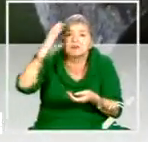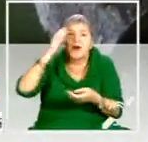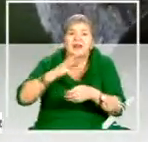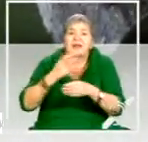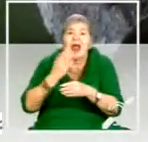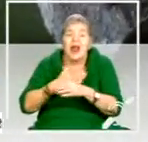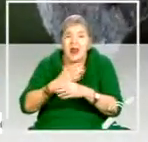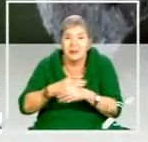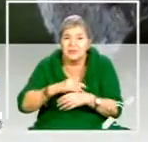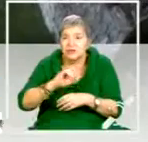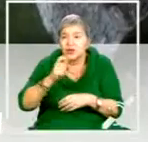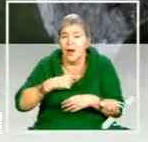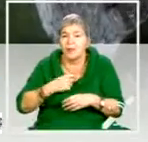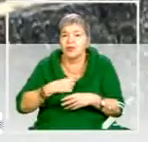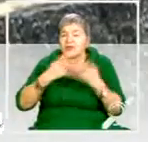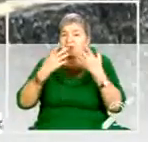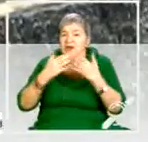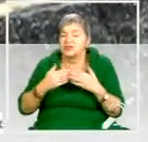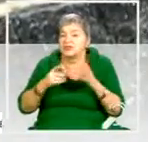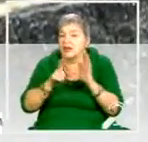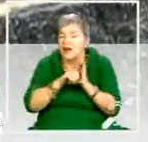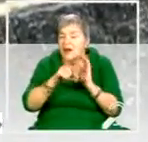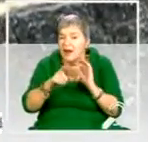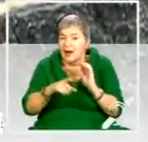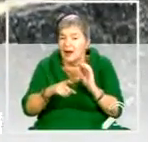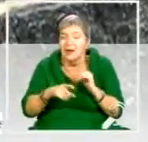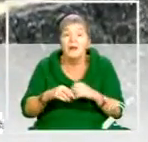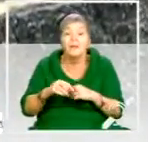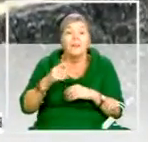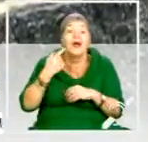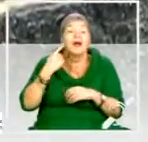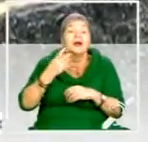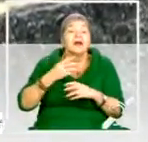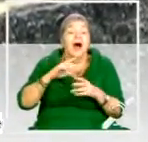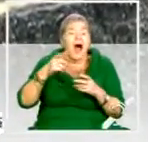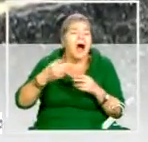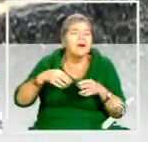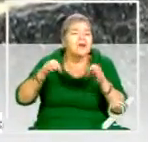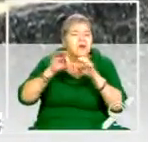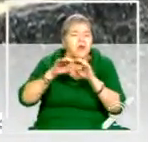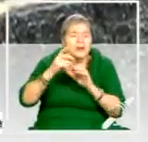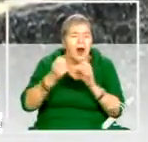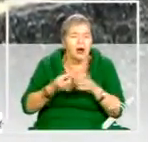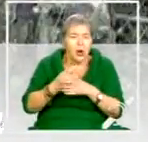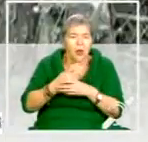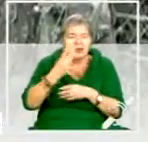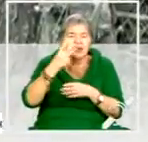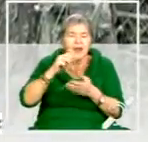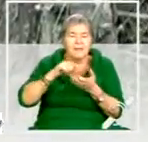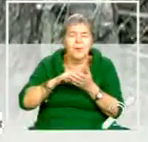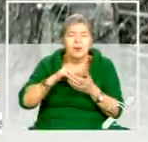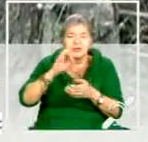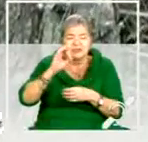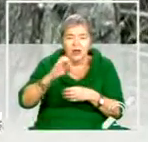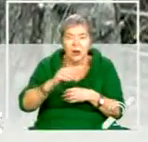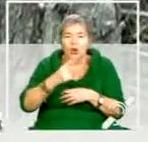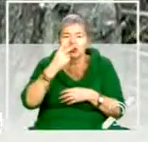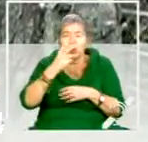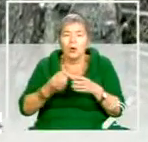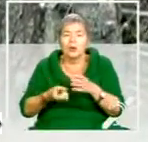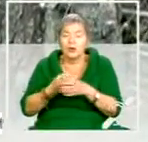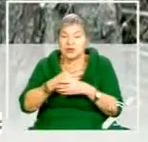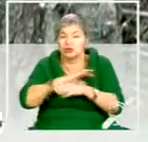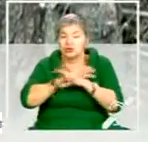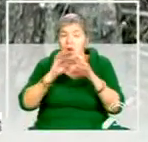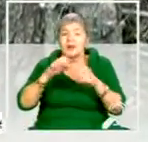în mod legal. De asemenea, mașinile nu au GPS. SUMAL 3.0 va veni cu aceste două noutăți. Toate